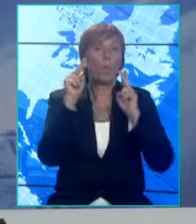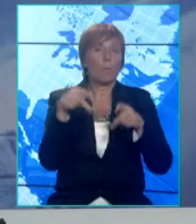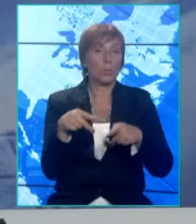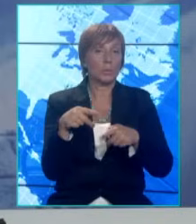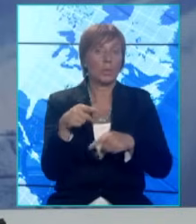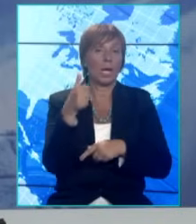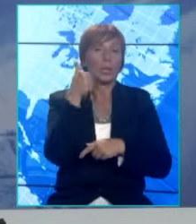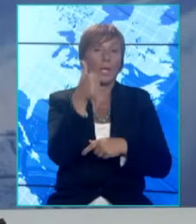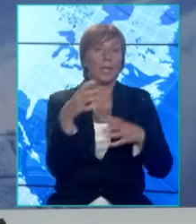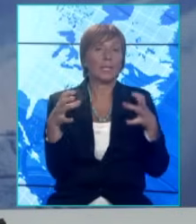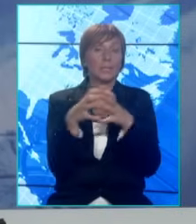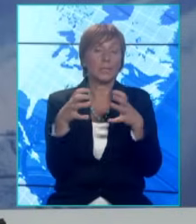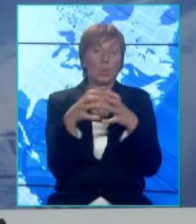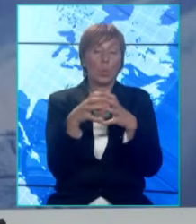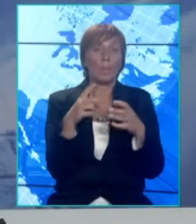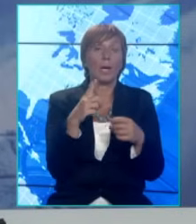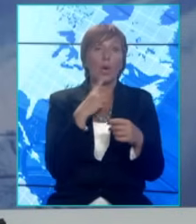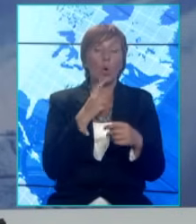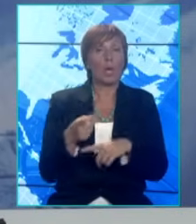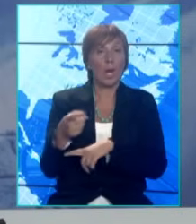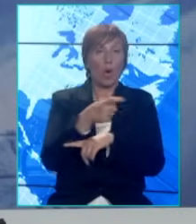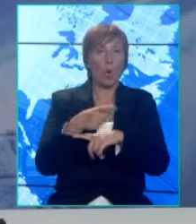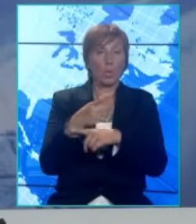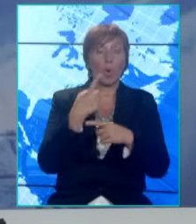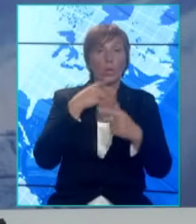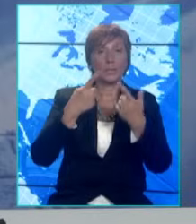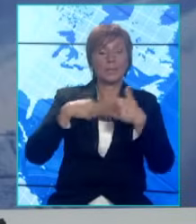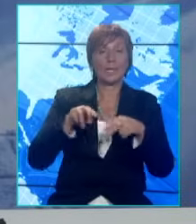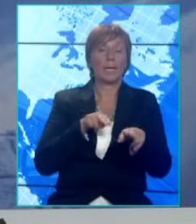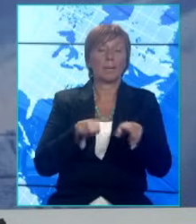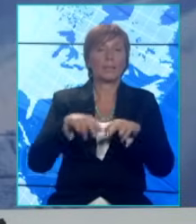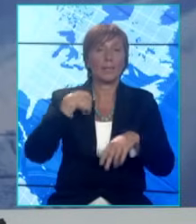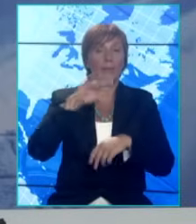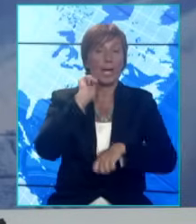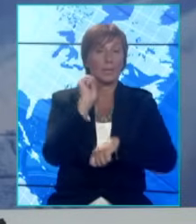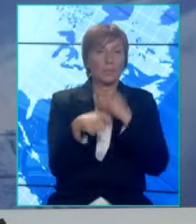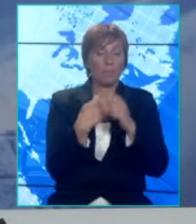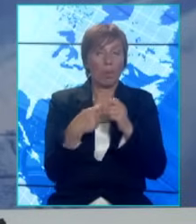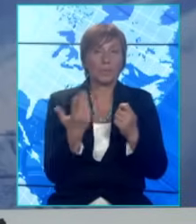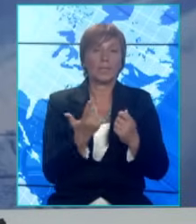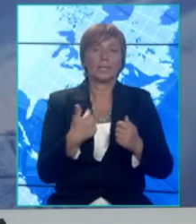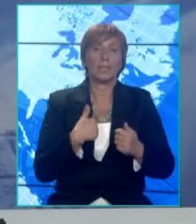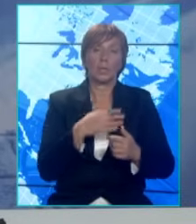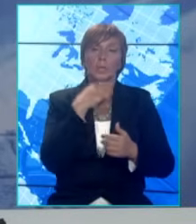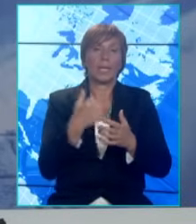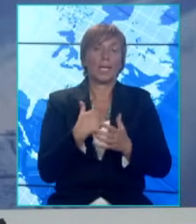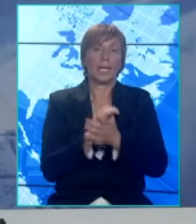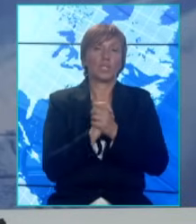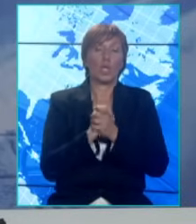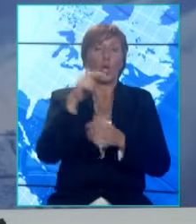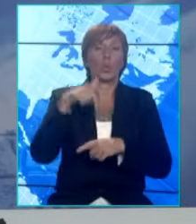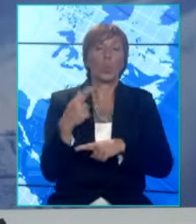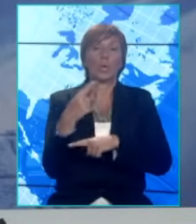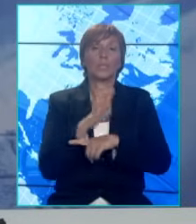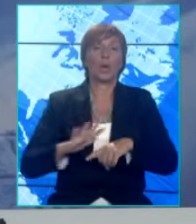Jedan skup koji je organiziran od strane Ministarstva vanjskih poslova, gdje nam se dosta kolega sa prostora jugoistoka